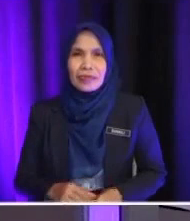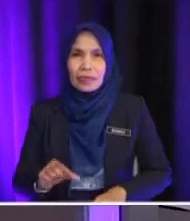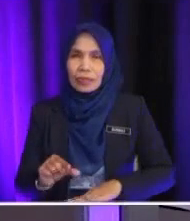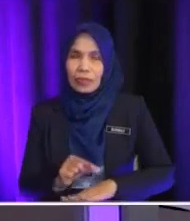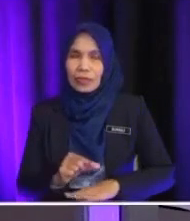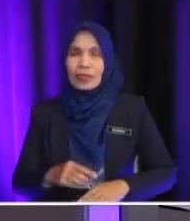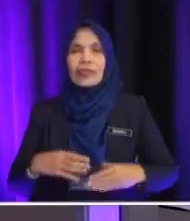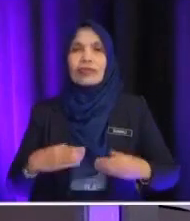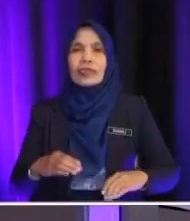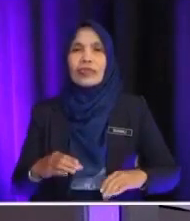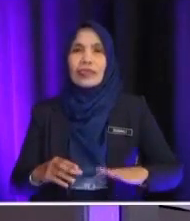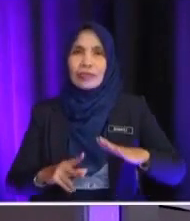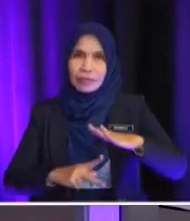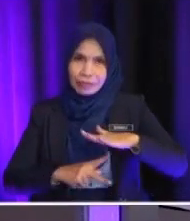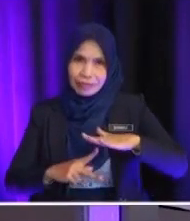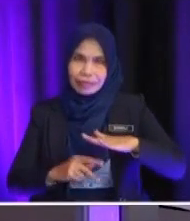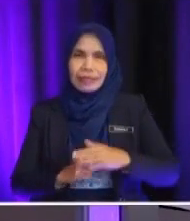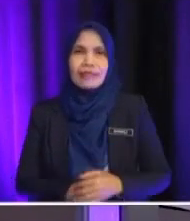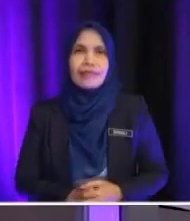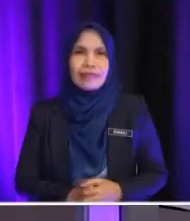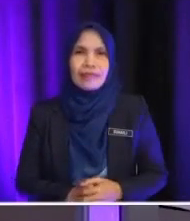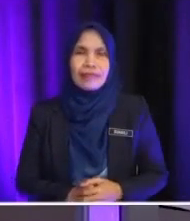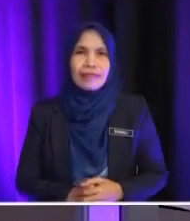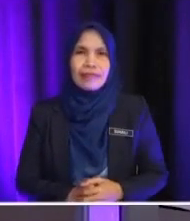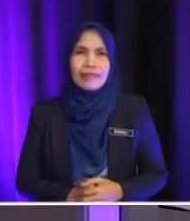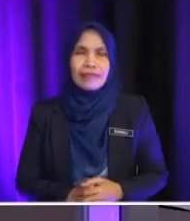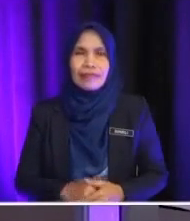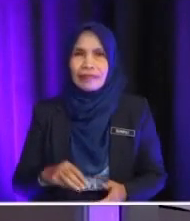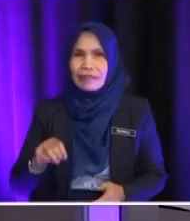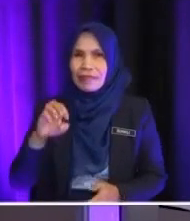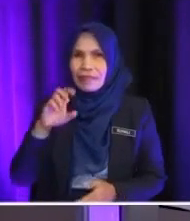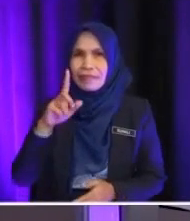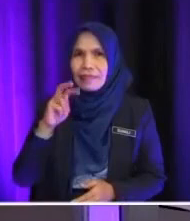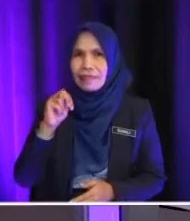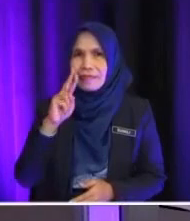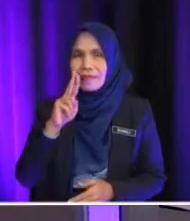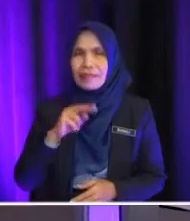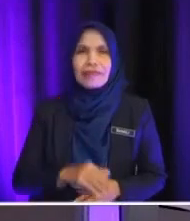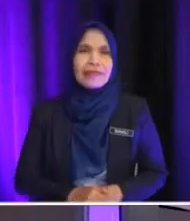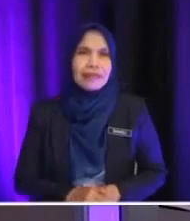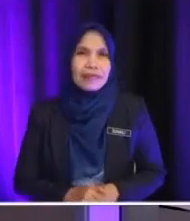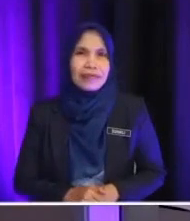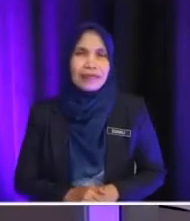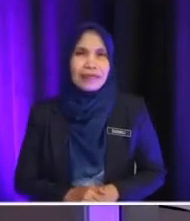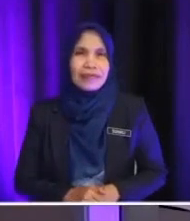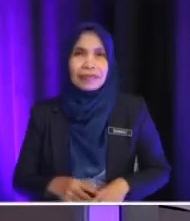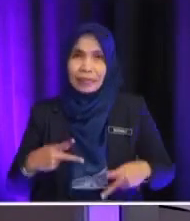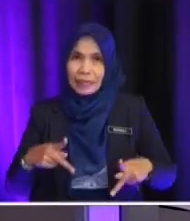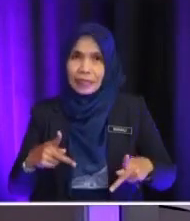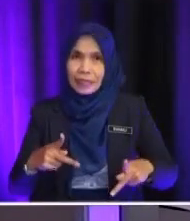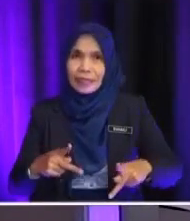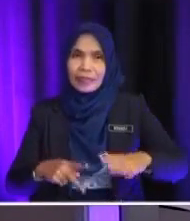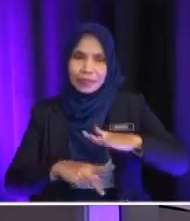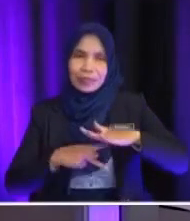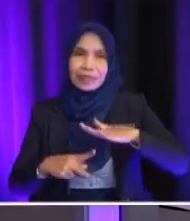Okey. Hari ini kita akan buat menu resipi roasted chicken iaitu kaedah memanggang. Okey.